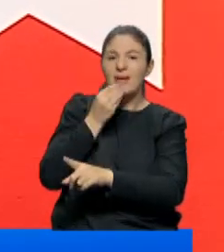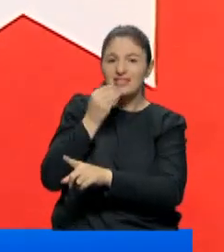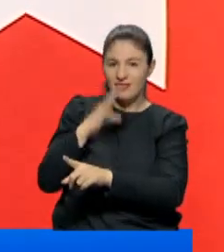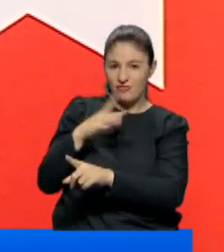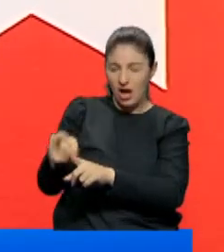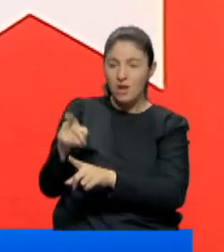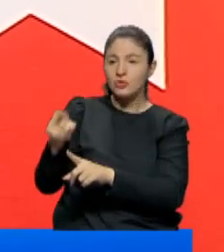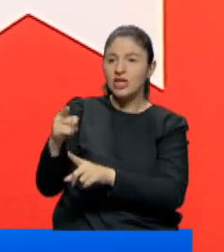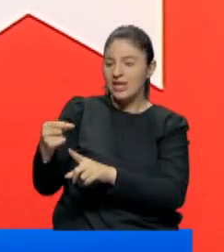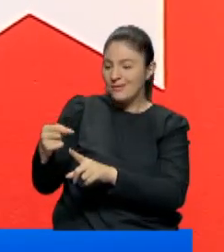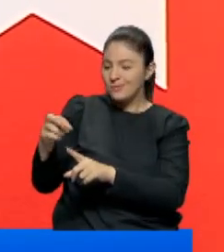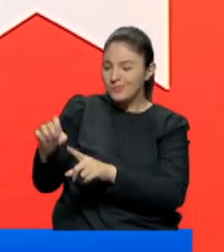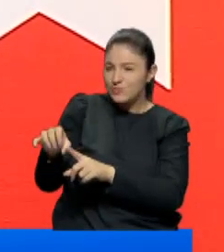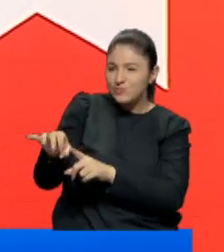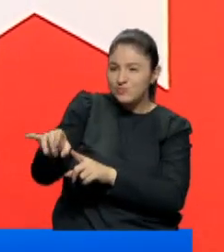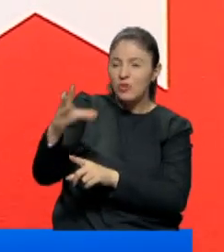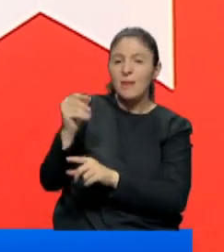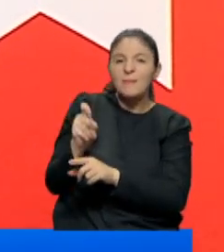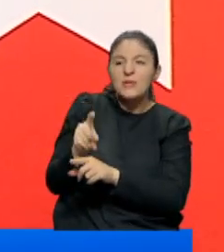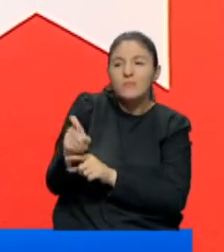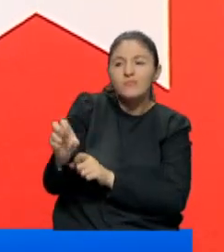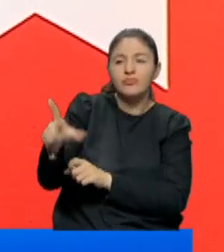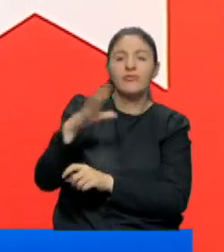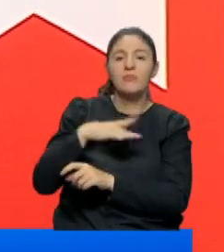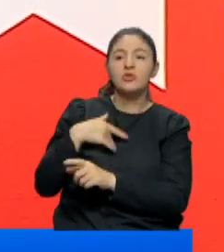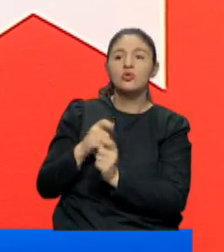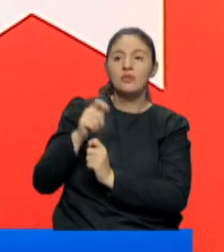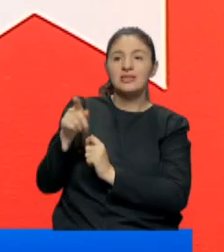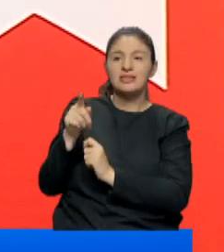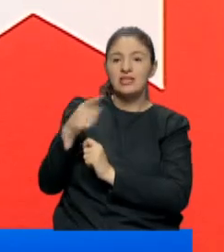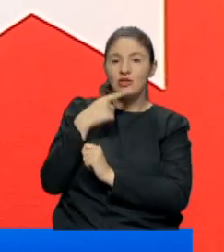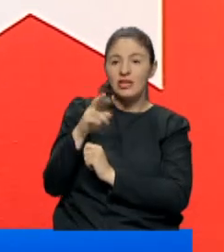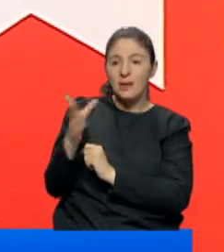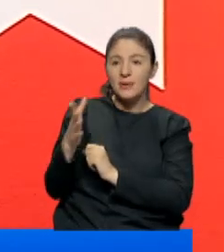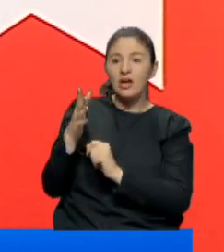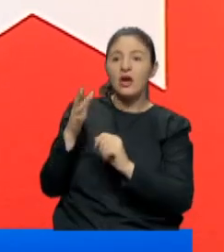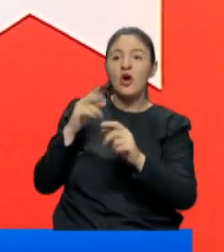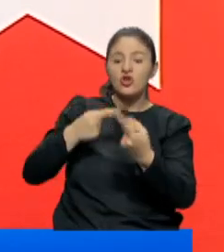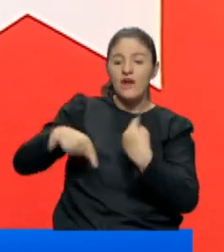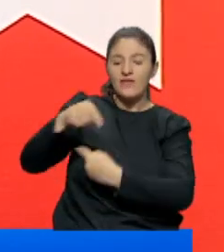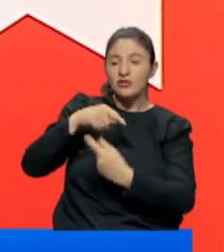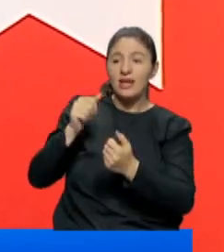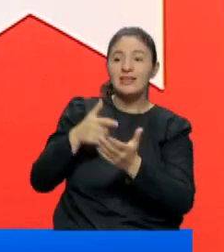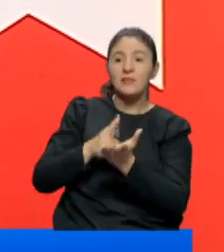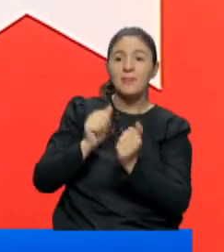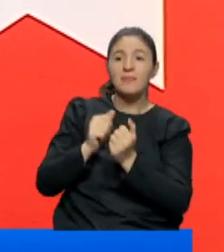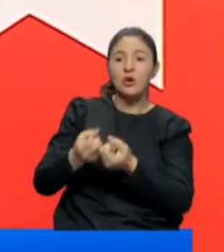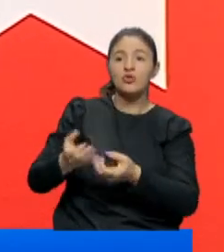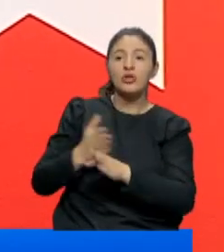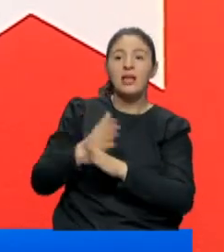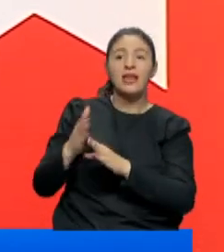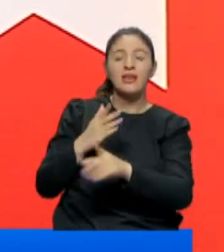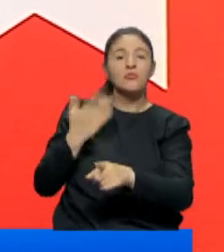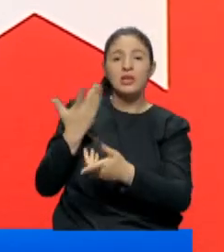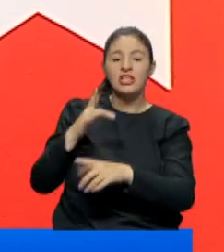besili var ve bu işleyen milyonlarca Mikroorganizma var Biz kullandım Sizinde Sabri söylediğimiz gibi konvansiyonel tarımda kullanılan tarım ilaçlarının